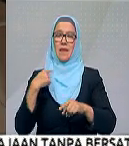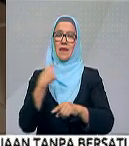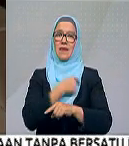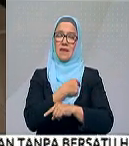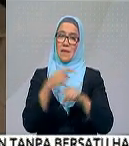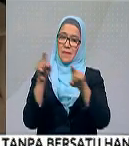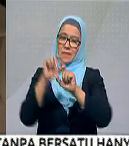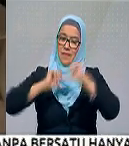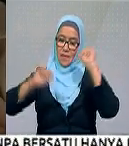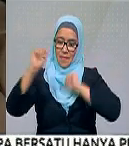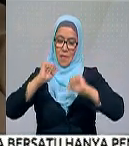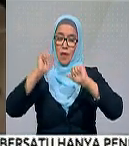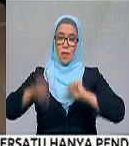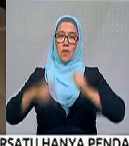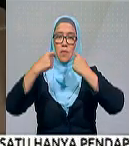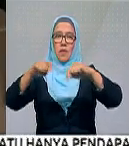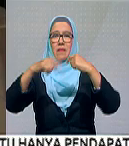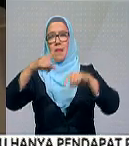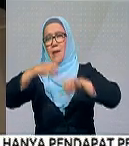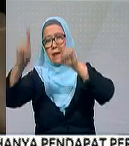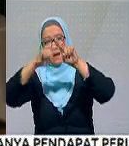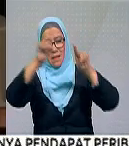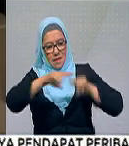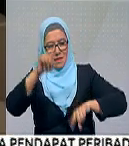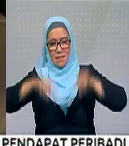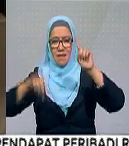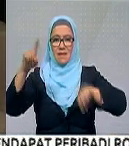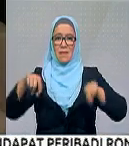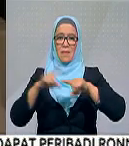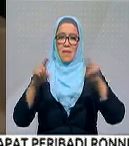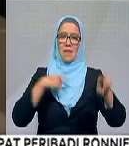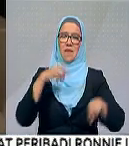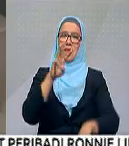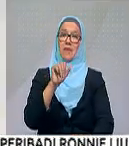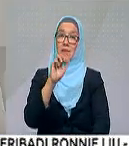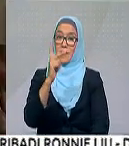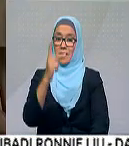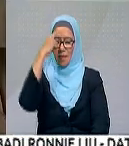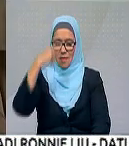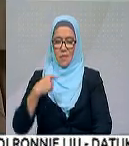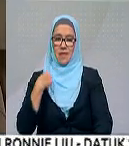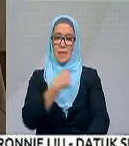watak, baru kita tahu selimit mana kita boleh boleh berlakon ke boleh ni, baru kita tahu benda tu. Dan